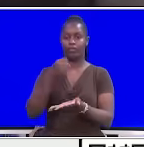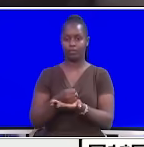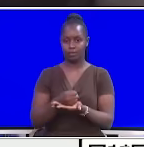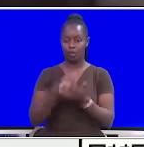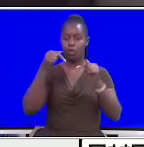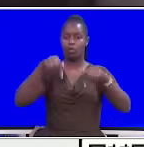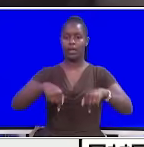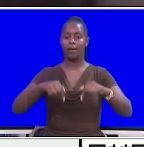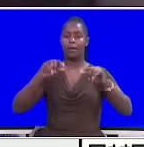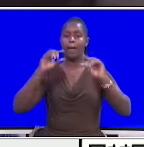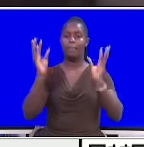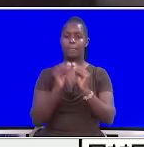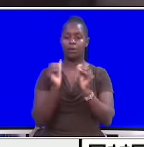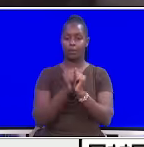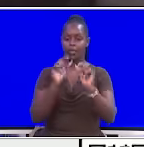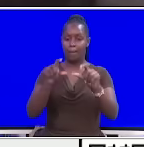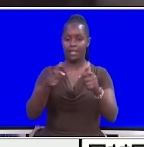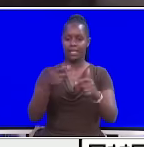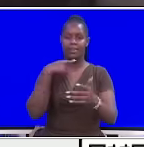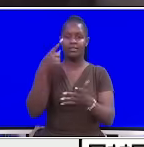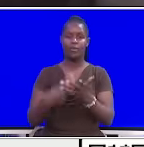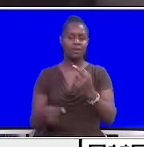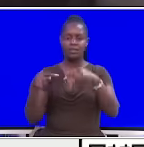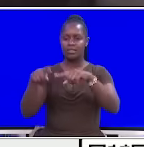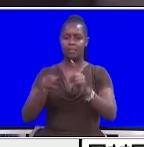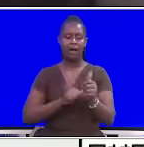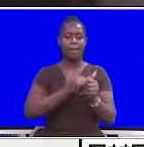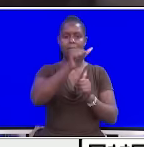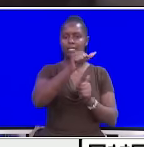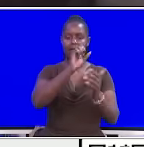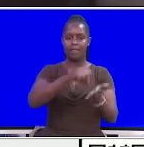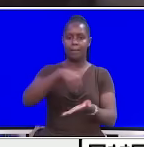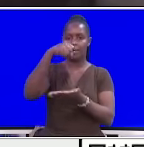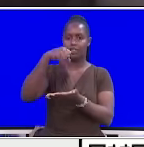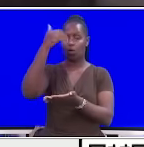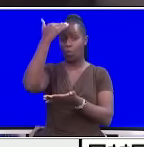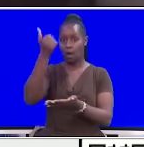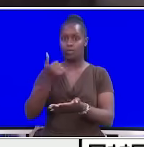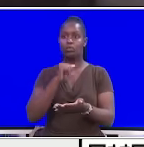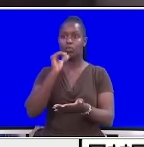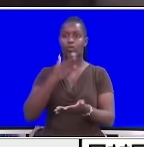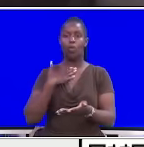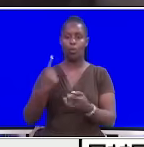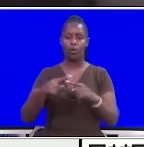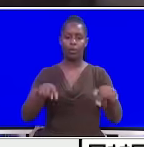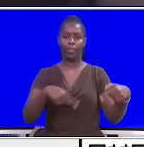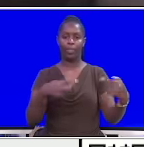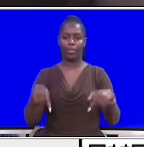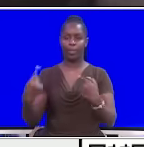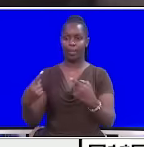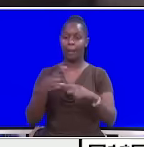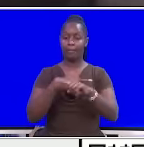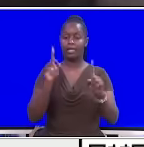wanahabari hii leo, Kawira alisema kuwa alipitisha bajeti hiyo kuzuia migogoro zaidi, kwani anasema wakilishi